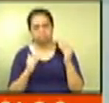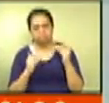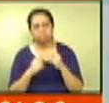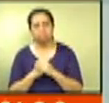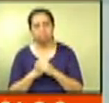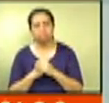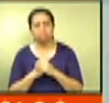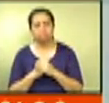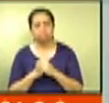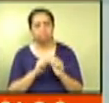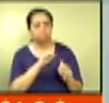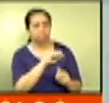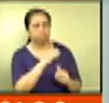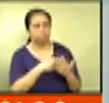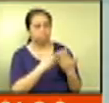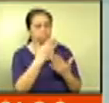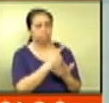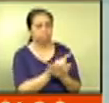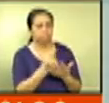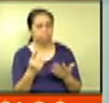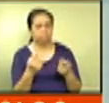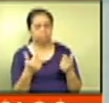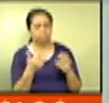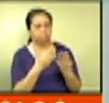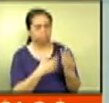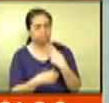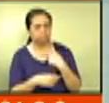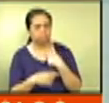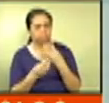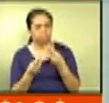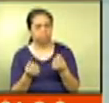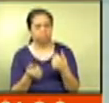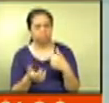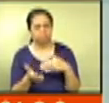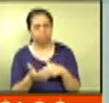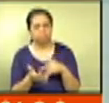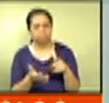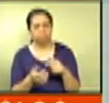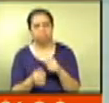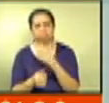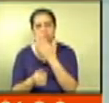namin yan, ma'am, ha? Yes po, next week, sir, balikan niyo po ako, i-address ko po ulit yan.